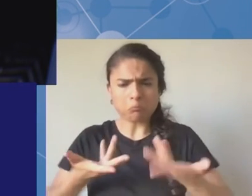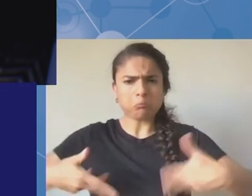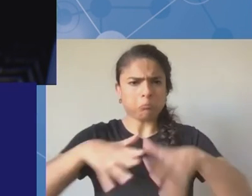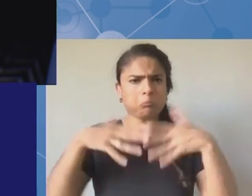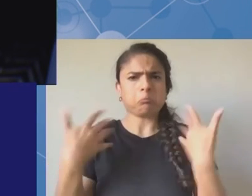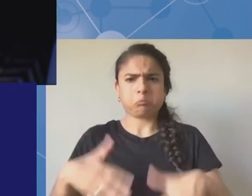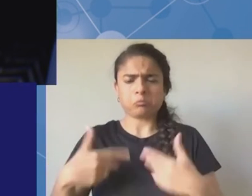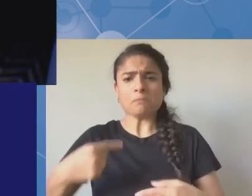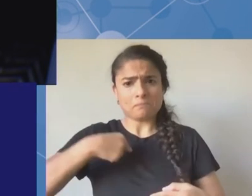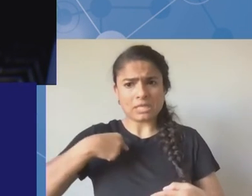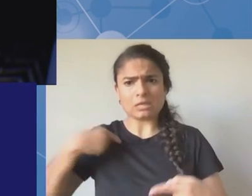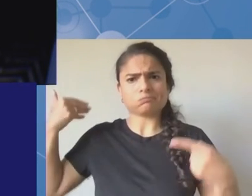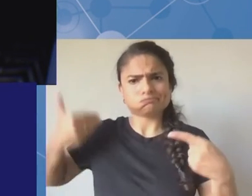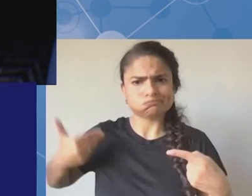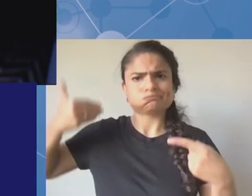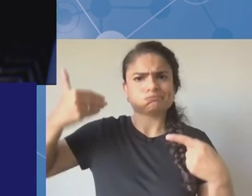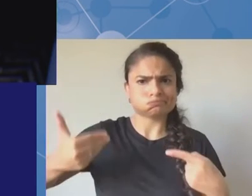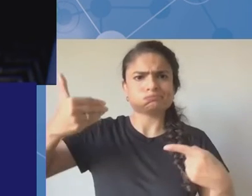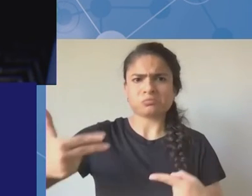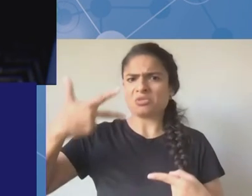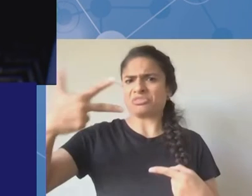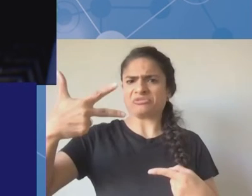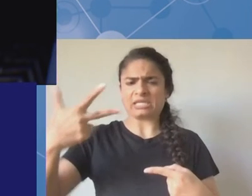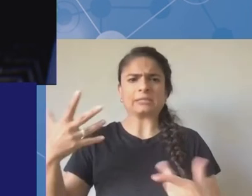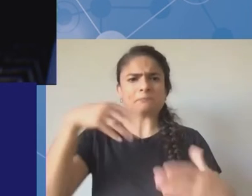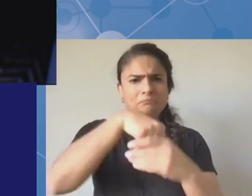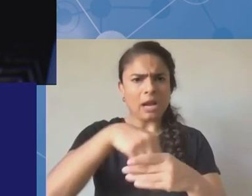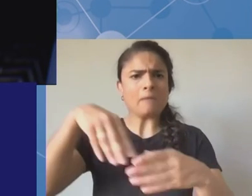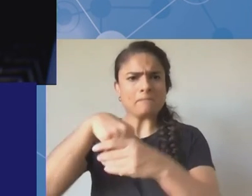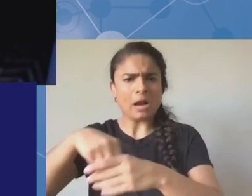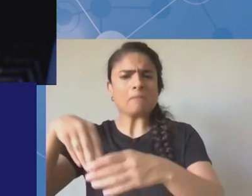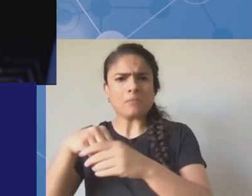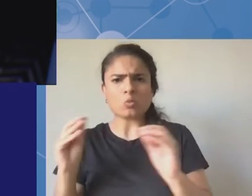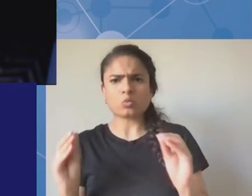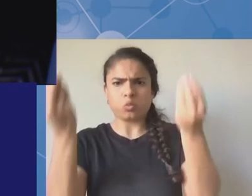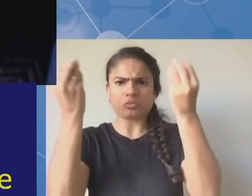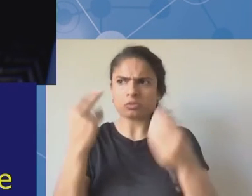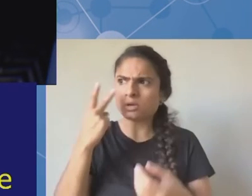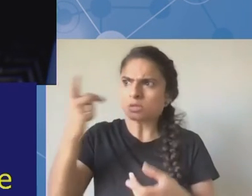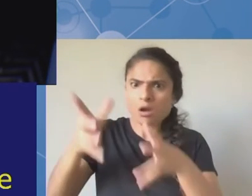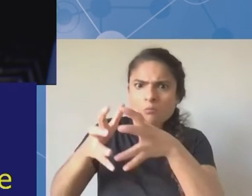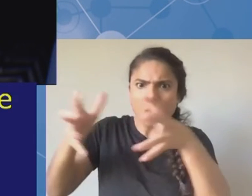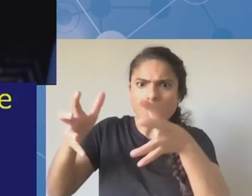видим, что в цифровых саммитах IGF участвует все больше молодежи.